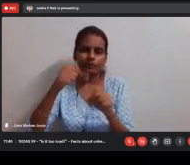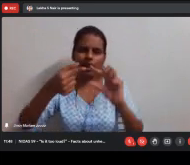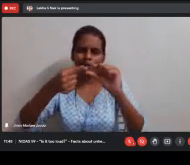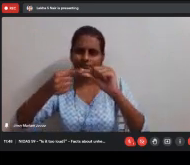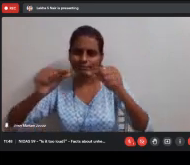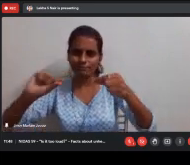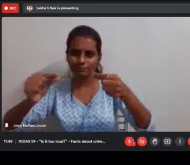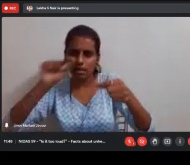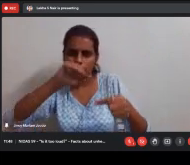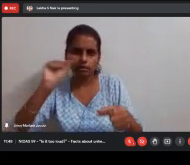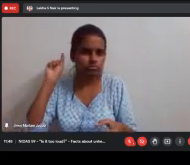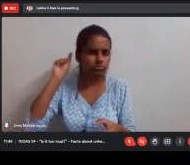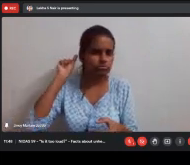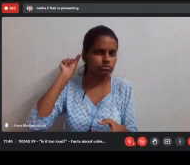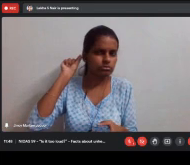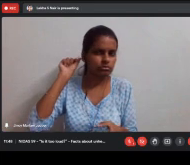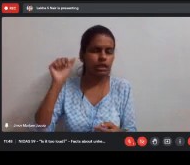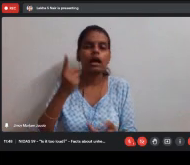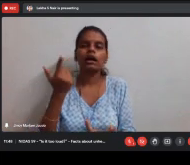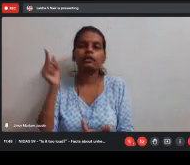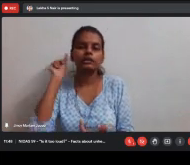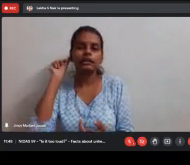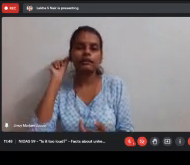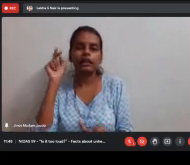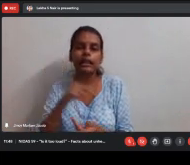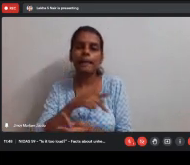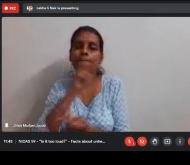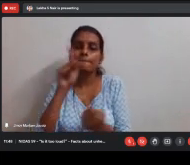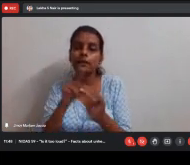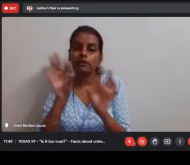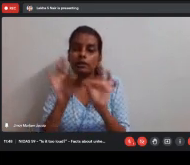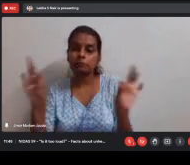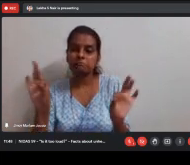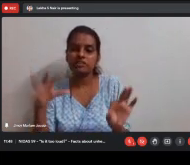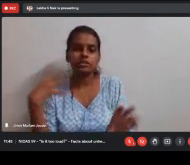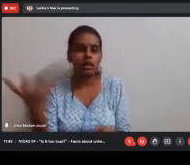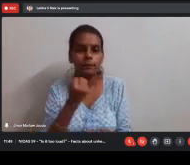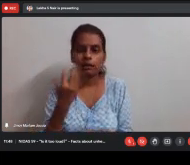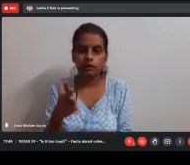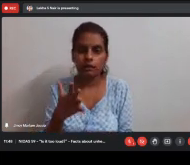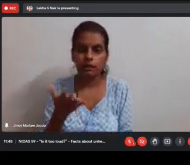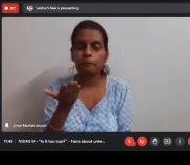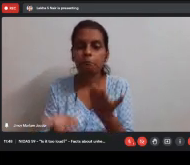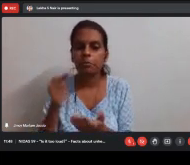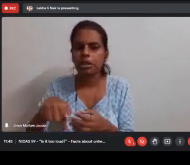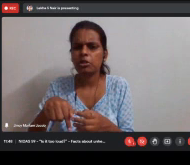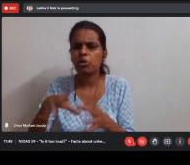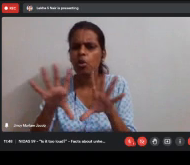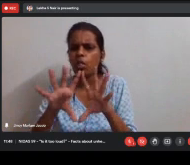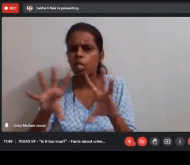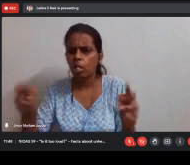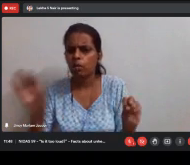പിന്നെ അതുപോലെ തന്നെ ഇപ്പോൾ ഇയർബഡ്സ് ഒക്കെയാണ് യൂസ് ചെയ്യുന്നതെങ്കിൽ കറക്റ്റ് ആയിട്ടുള്ള അളവിനുള്ള അതിന്റെ ടിപ്പ് അല്ലെങ്കിൽ അതിന്റെ